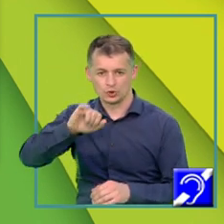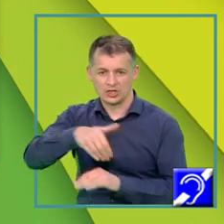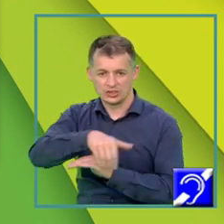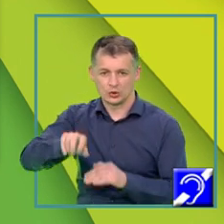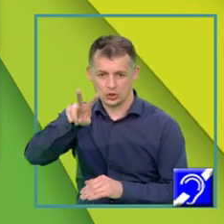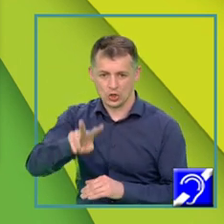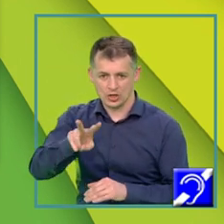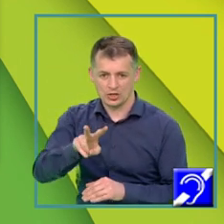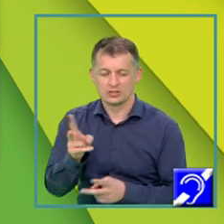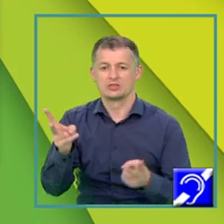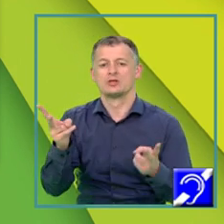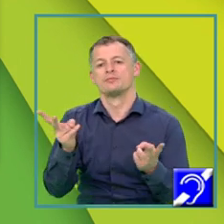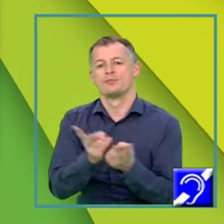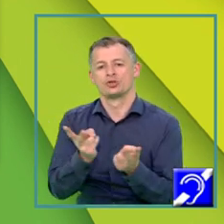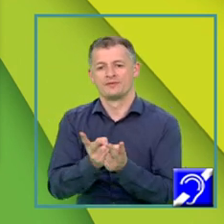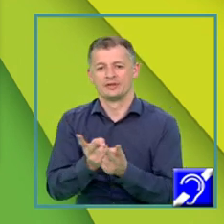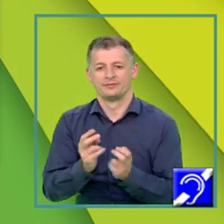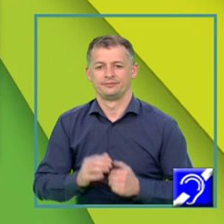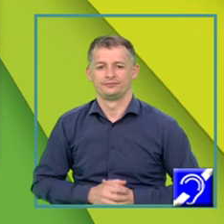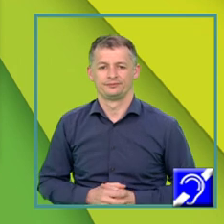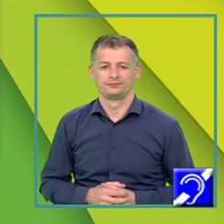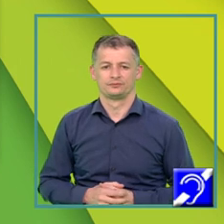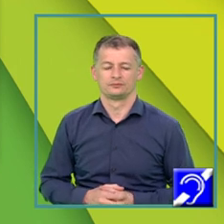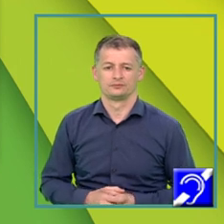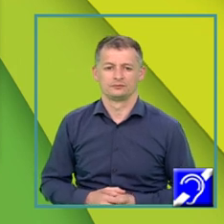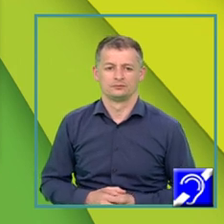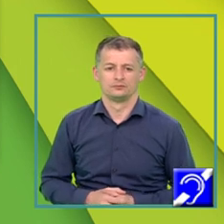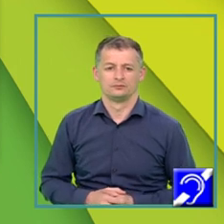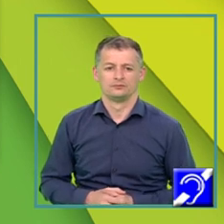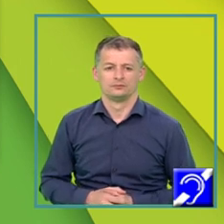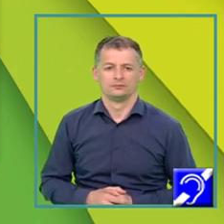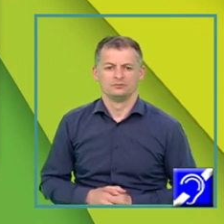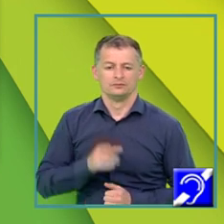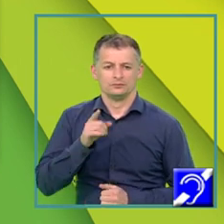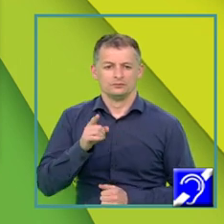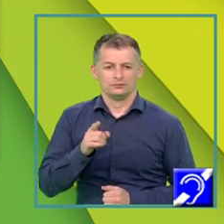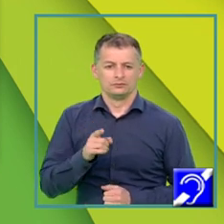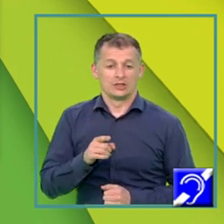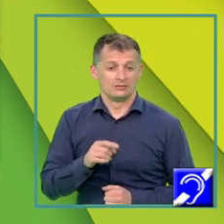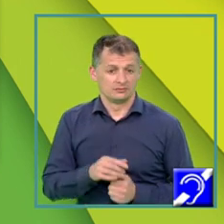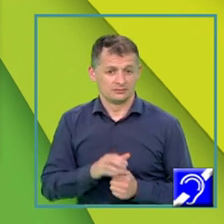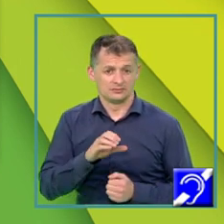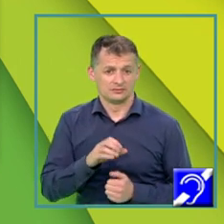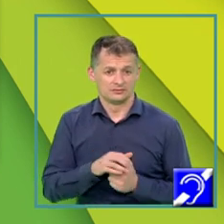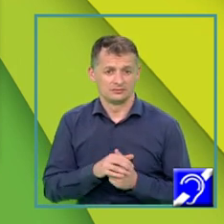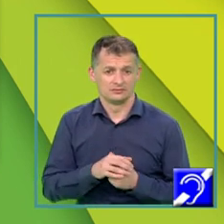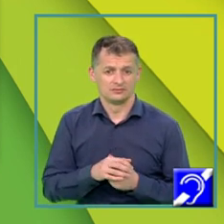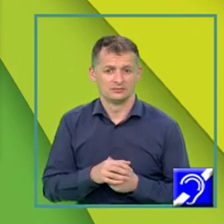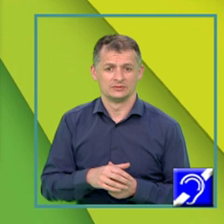coincid funcția Saturn în PMP conține un parametru suplimentar